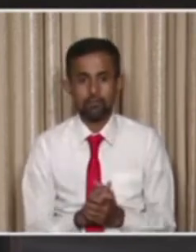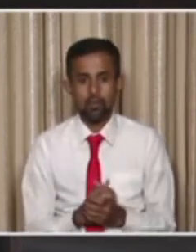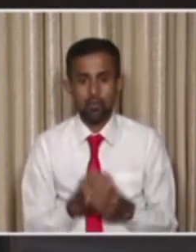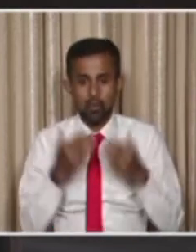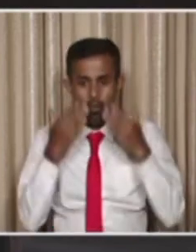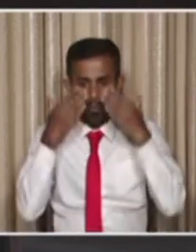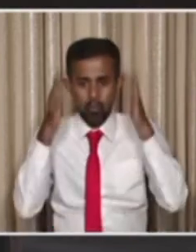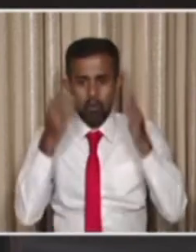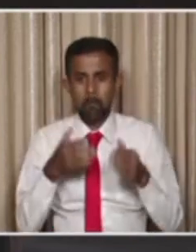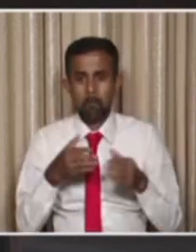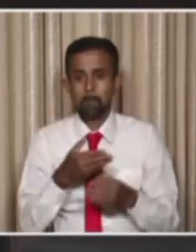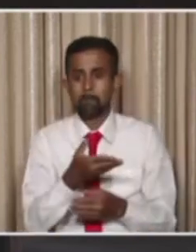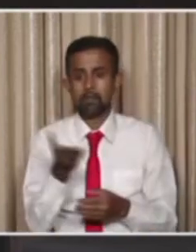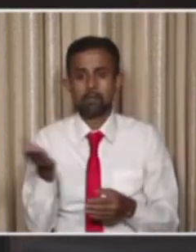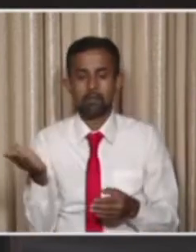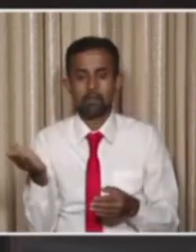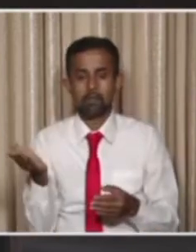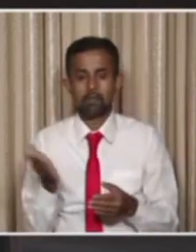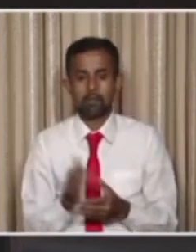ප්‍රසිද්ධියේ